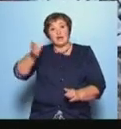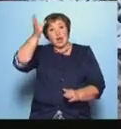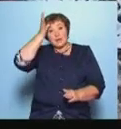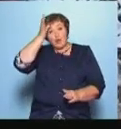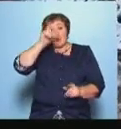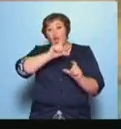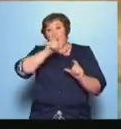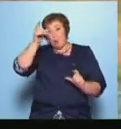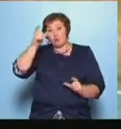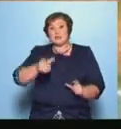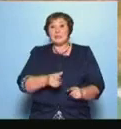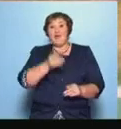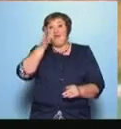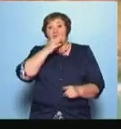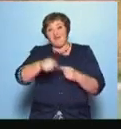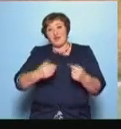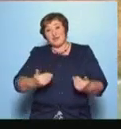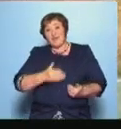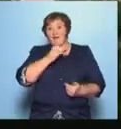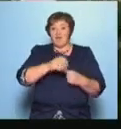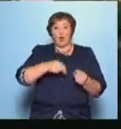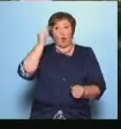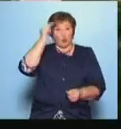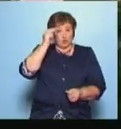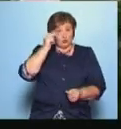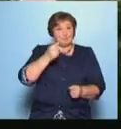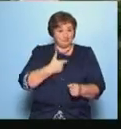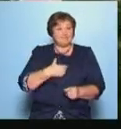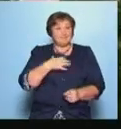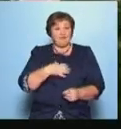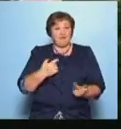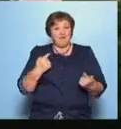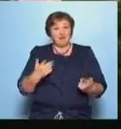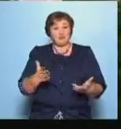живи, век учись» сегодня особенно актуальна. Роман Вагинов, Юрий Зеленький, телеканал «Моя Удмуртия».